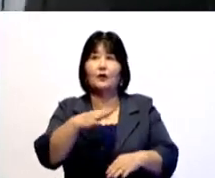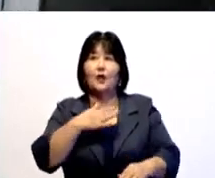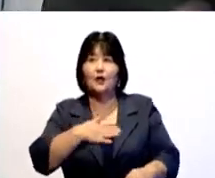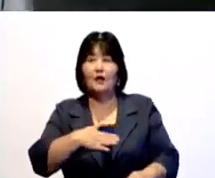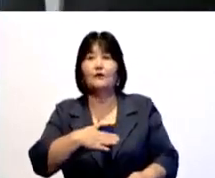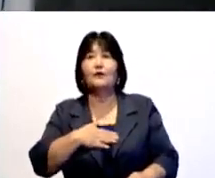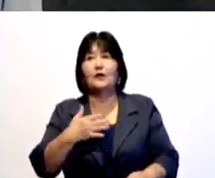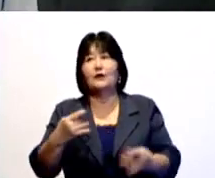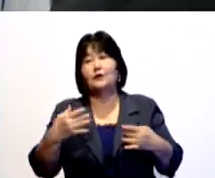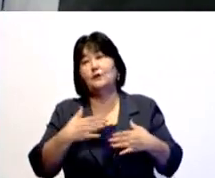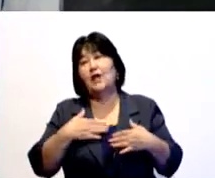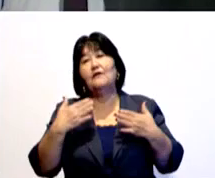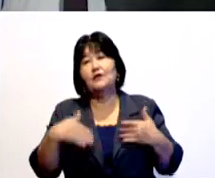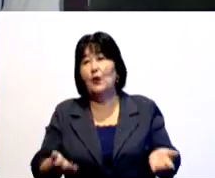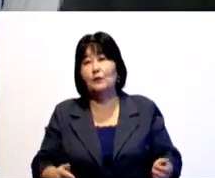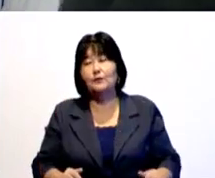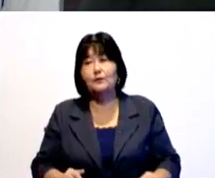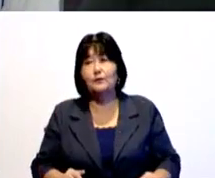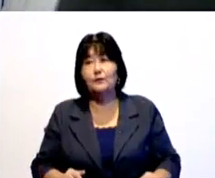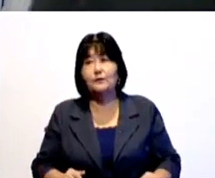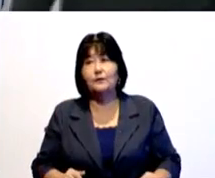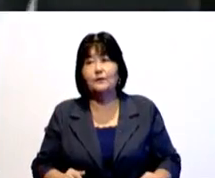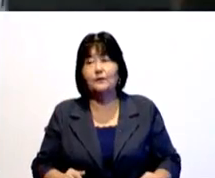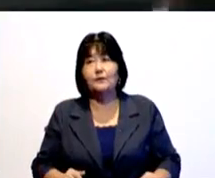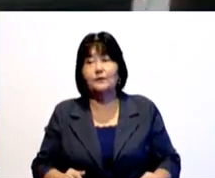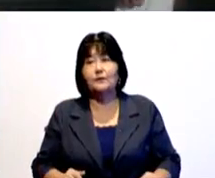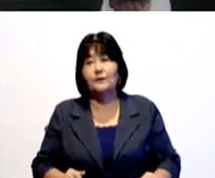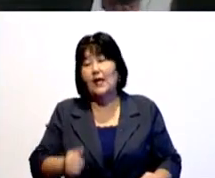Студия, у меня все. Спасибо, Лимара.